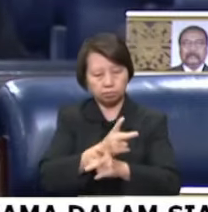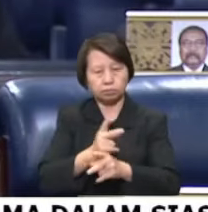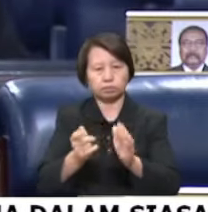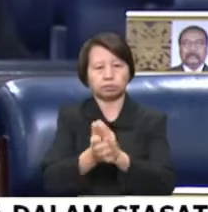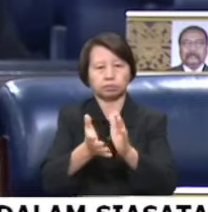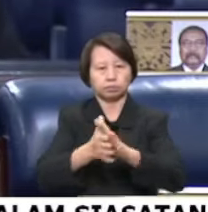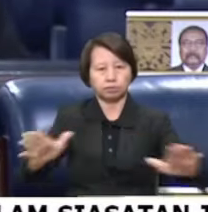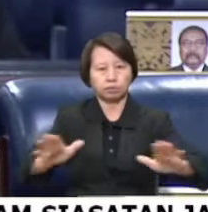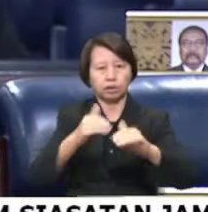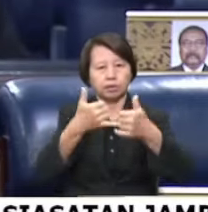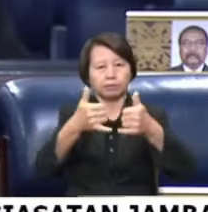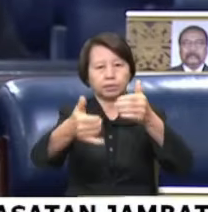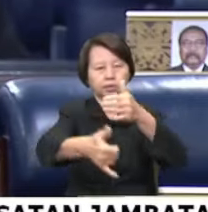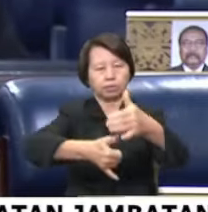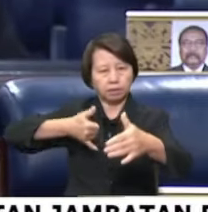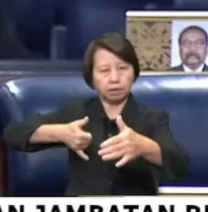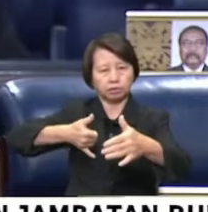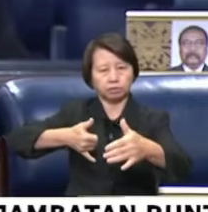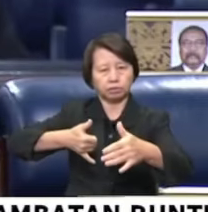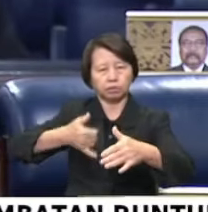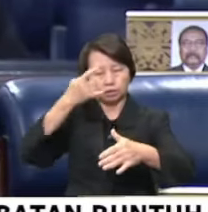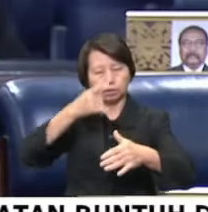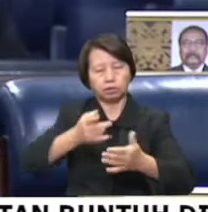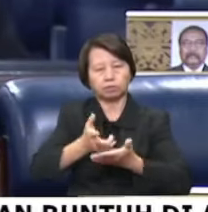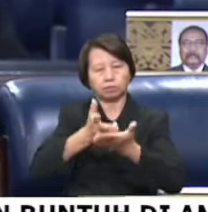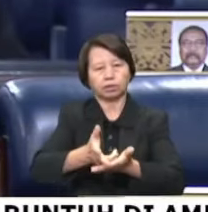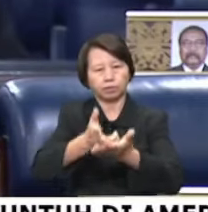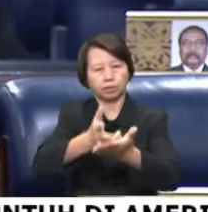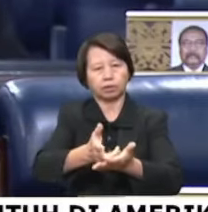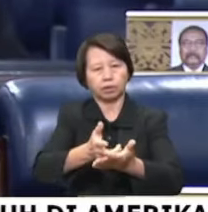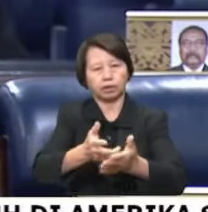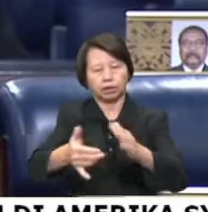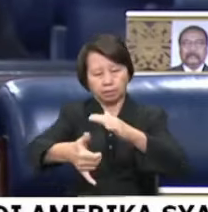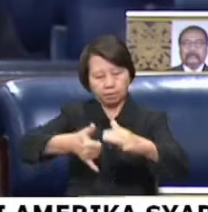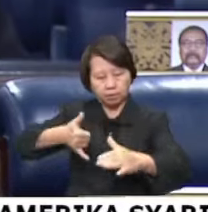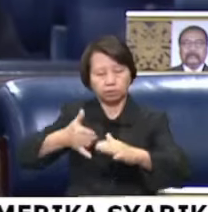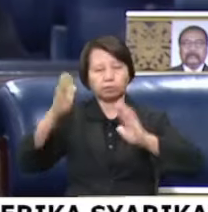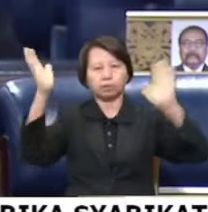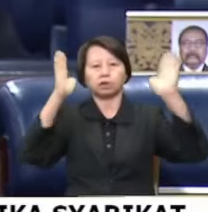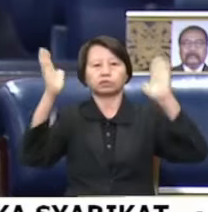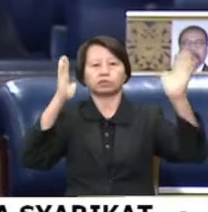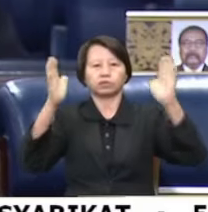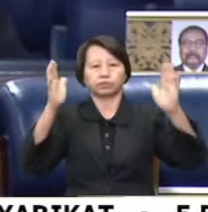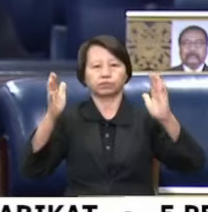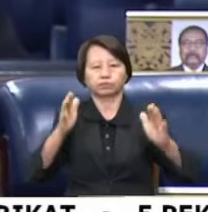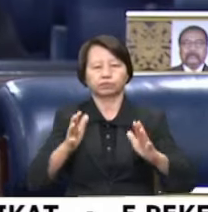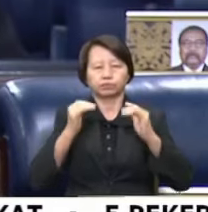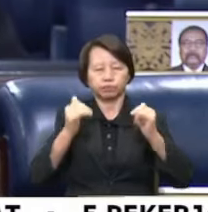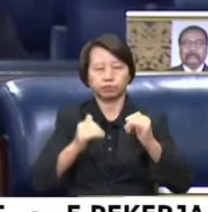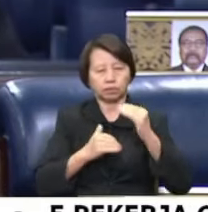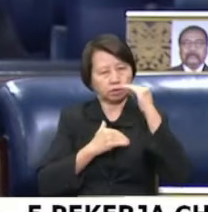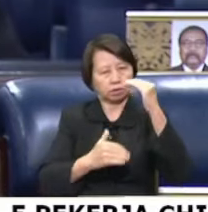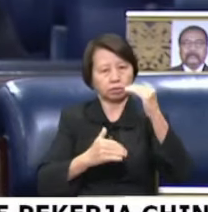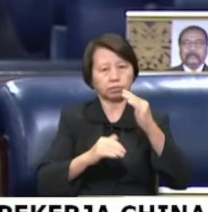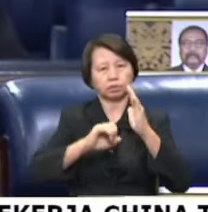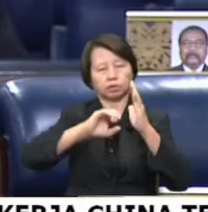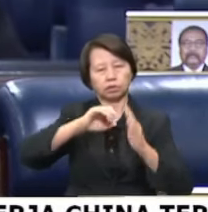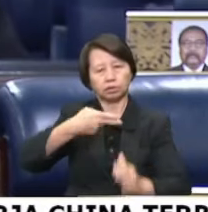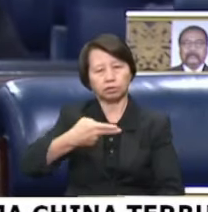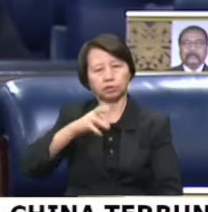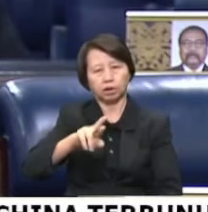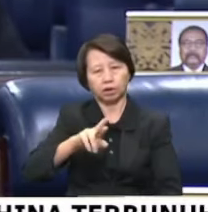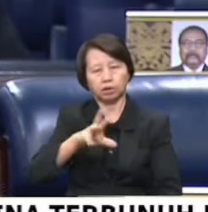keselamatan di pintu-pintu masuk dan pelabuhan-pelabuhan. Kita nak optimumkan sumber manusia dan juga